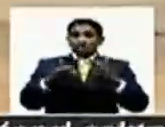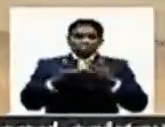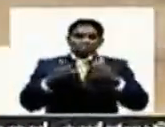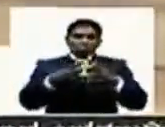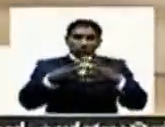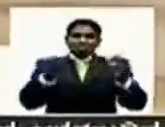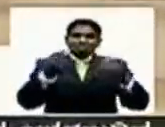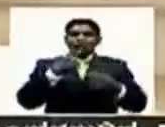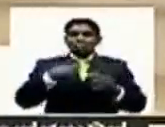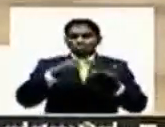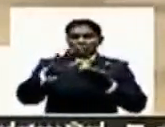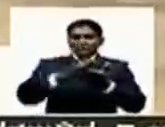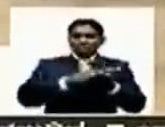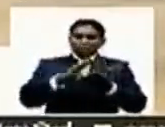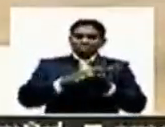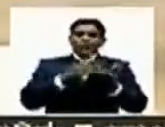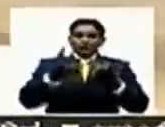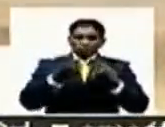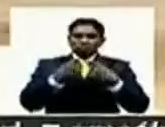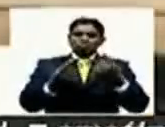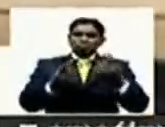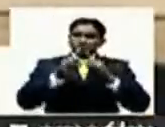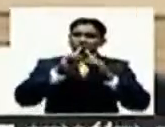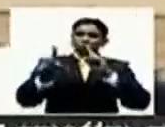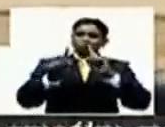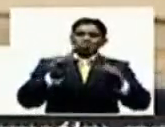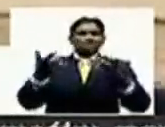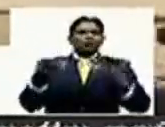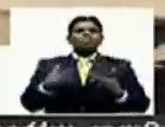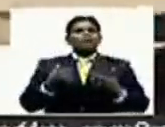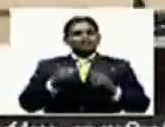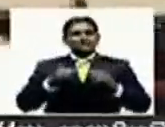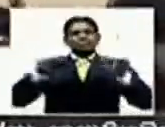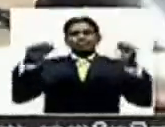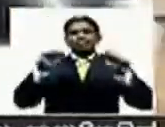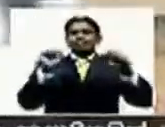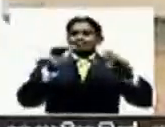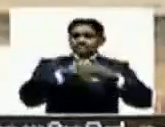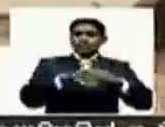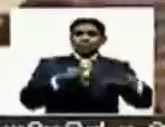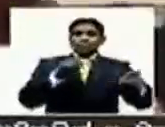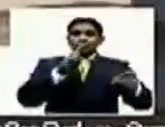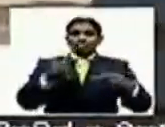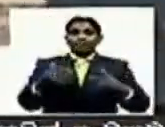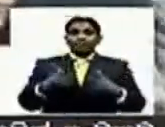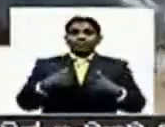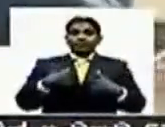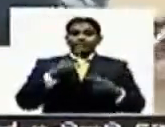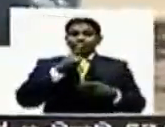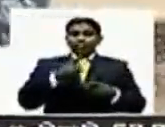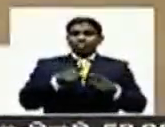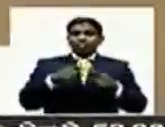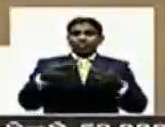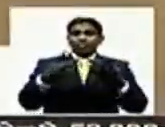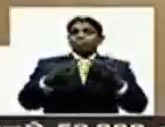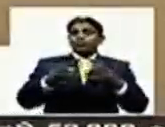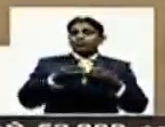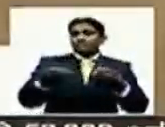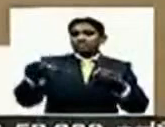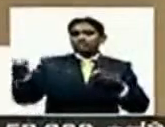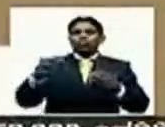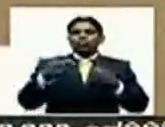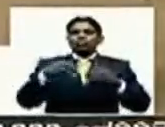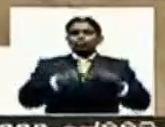ගොවින් පරිසරය රැක ගන්න මහමගට බැස්සා. සටනට නායකත්වය දෙන්නේ වලව වම් ඉවුර ඒකාබද්ධ ගොවි සංවිධානය ඇතුළු